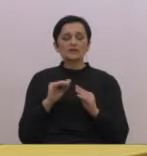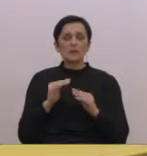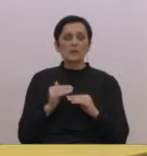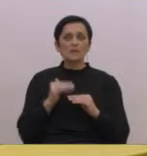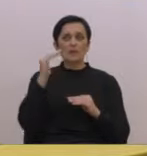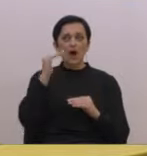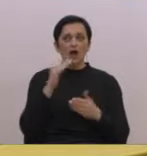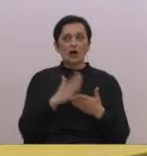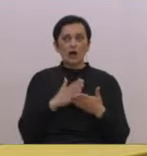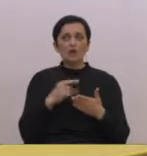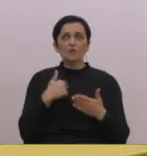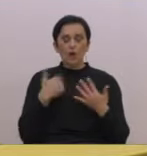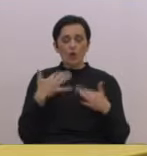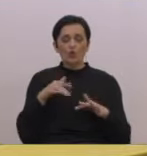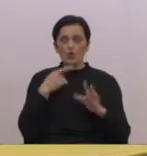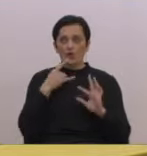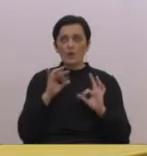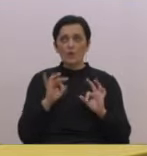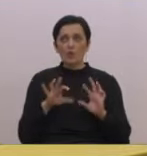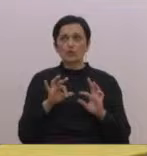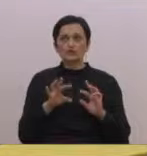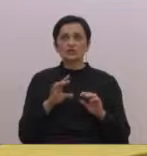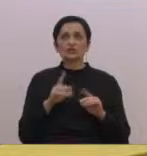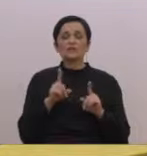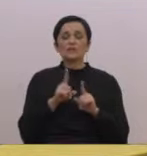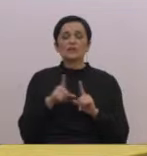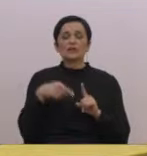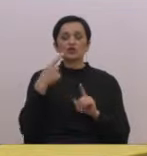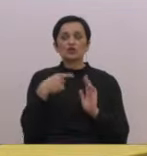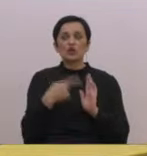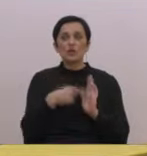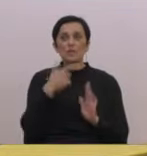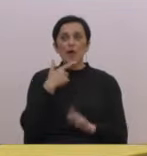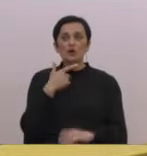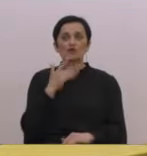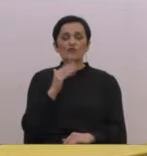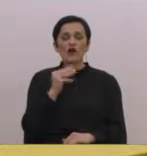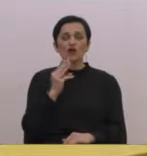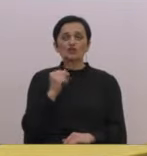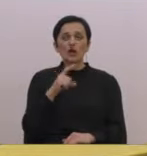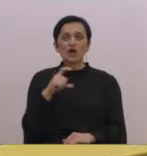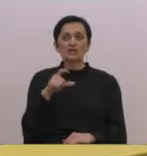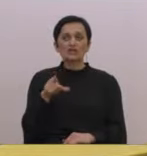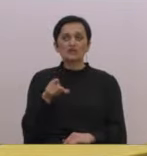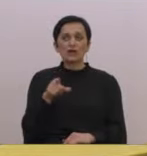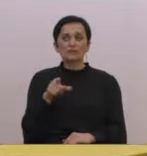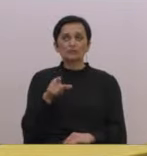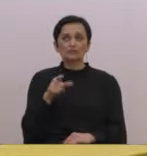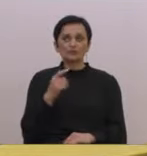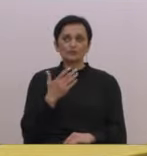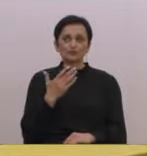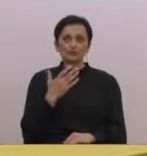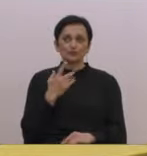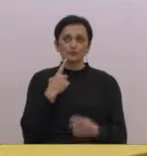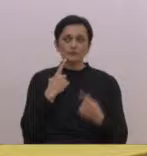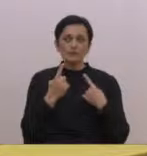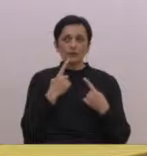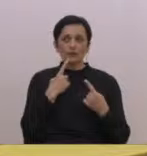ამაზე მე უკვე მოგახსენეთ, ასევე იყო შემდეგი კითხვა ბატონი გიორგი ვაშაძის, რომელიც